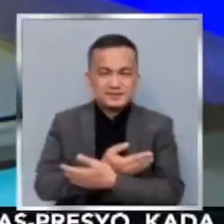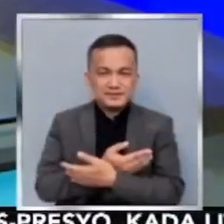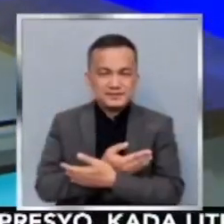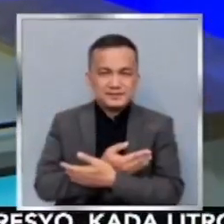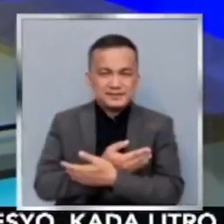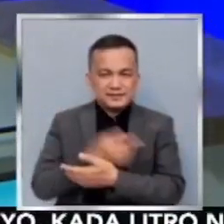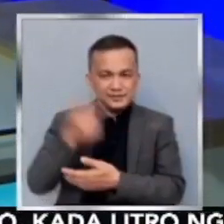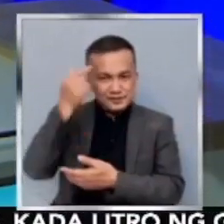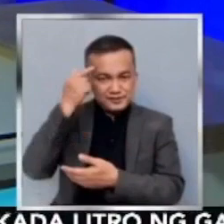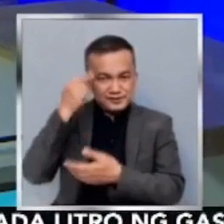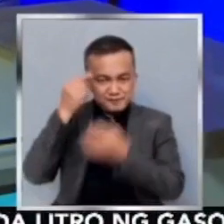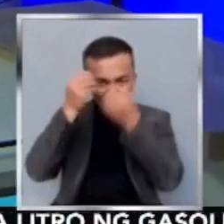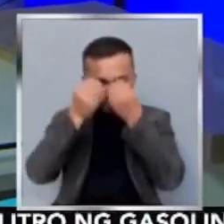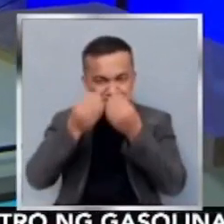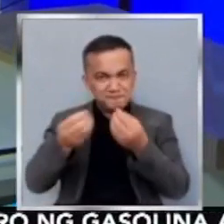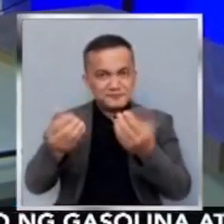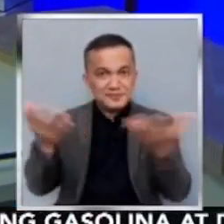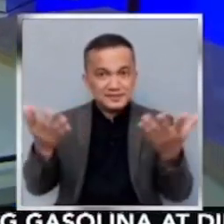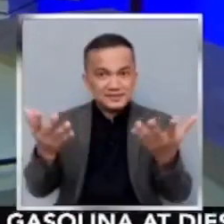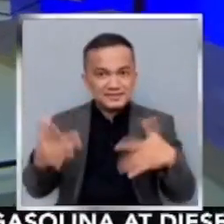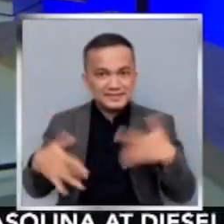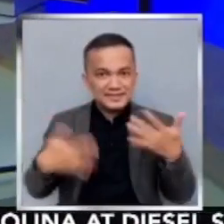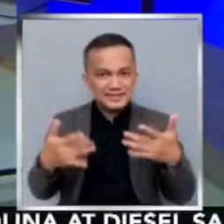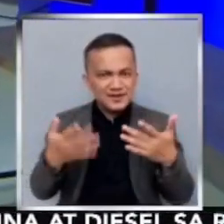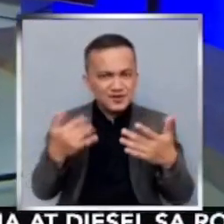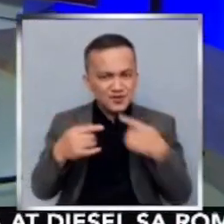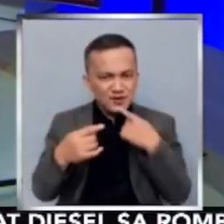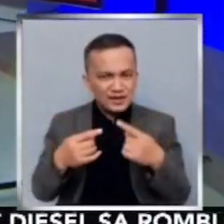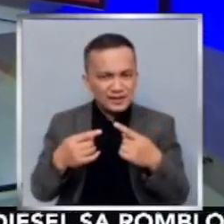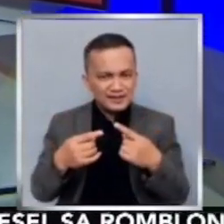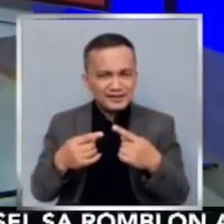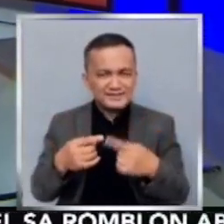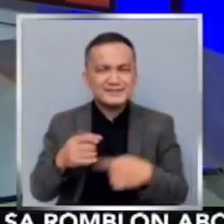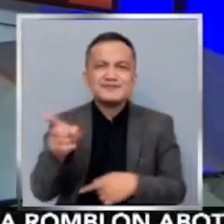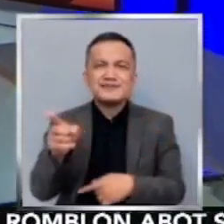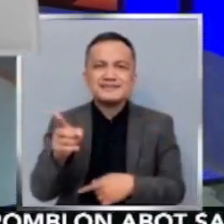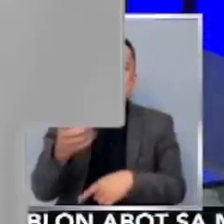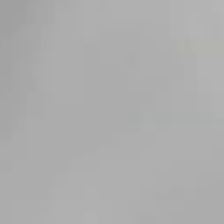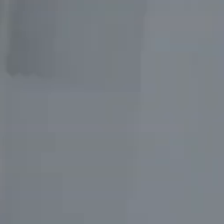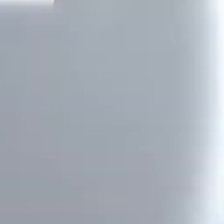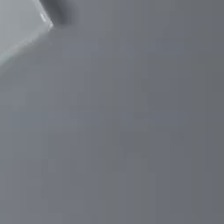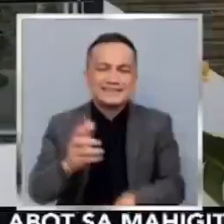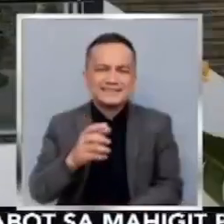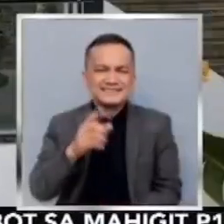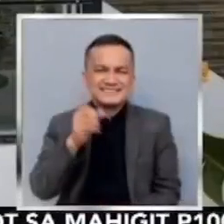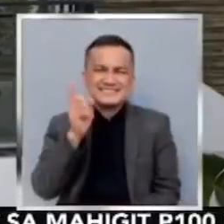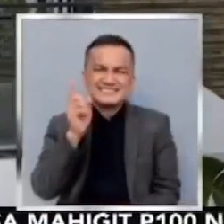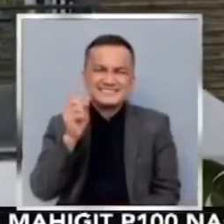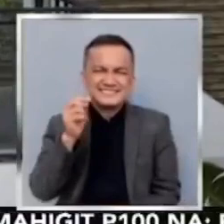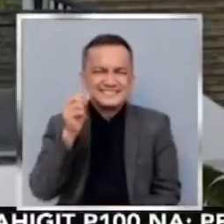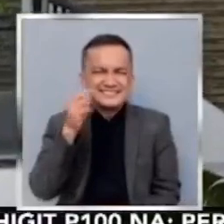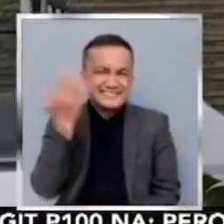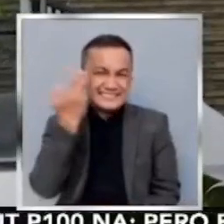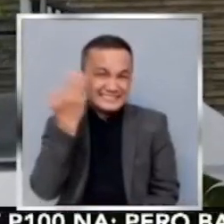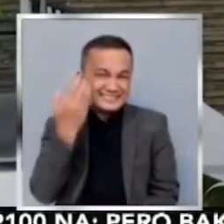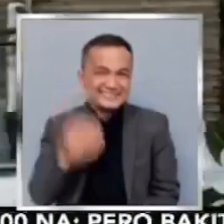naging exciting dahil sa isang prank. Maki-chika kay Aubrey Carampel.